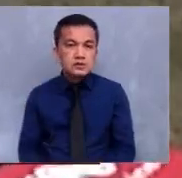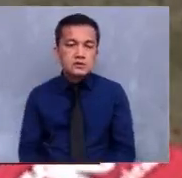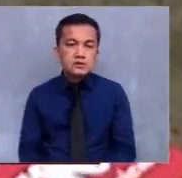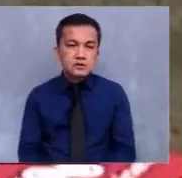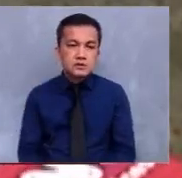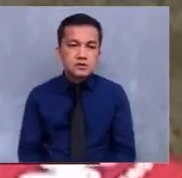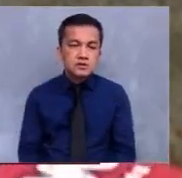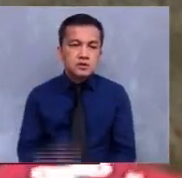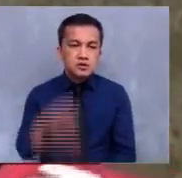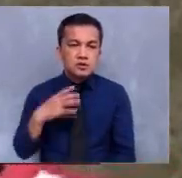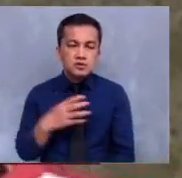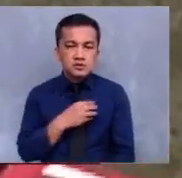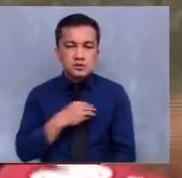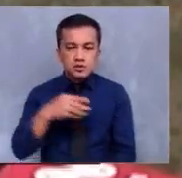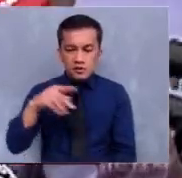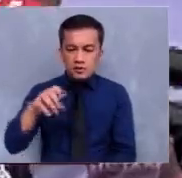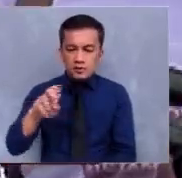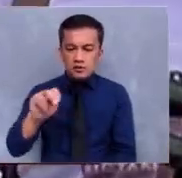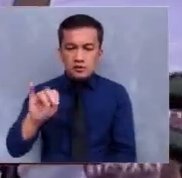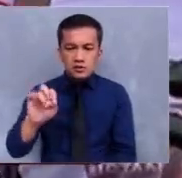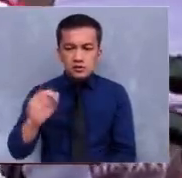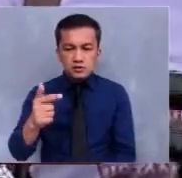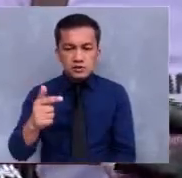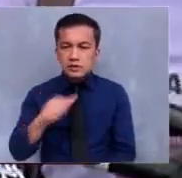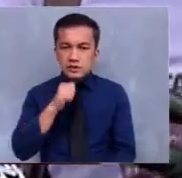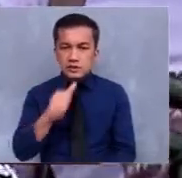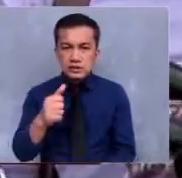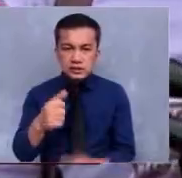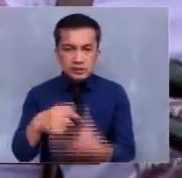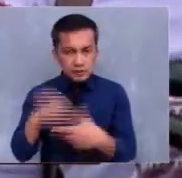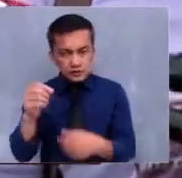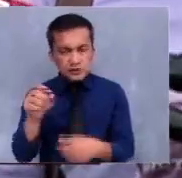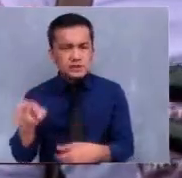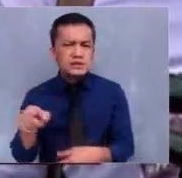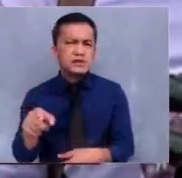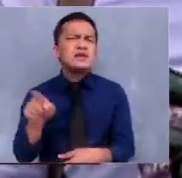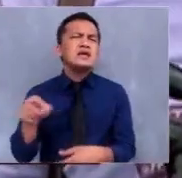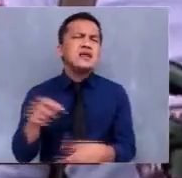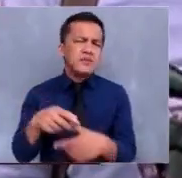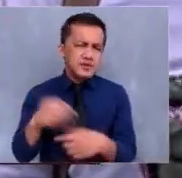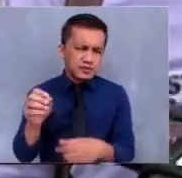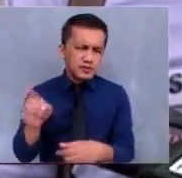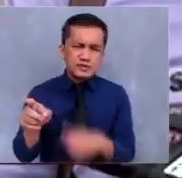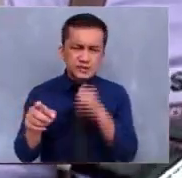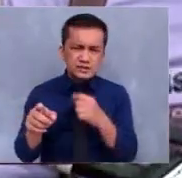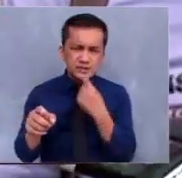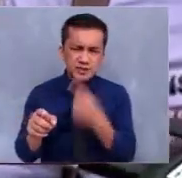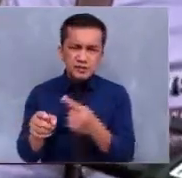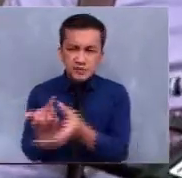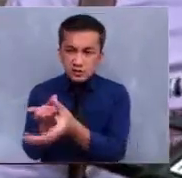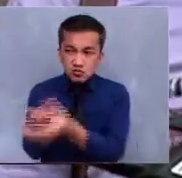Commissioner Ferolino para hindi ilabas yan. Ilabas mo na yan para hindi nila masabi na nasuhulan ka.